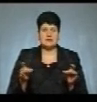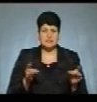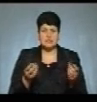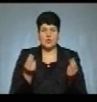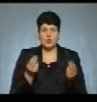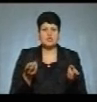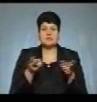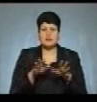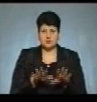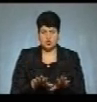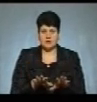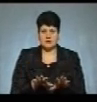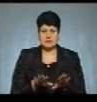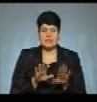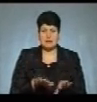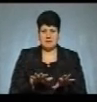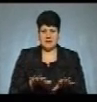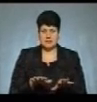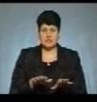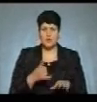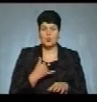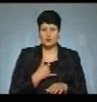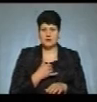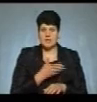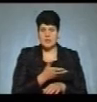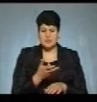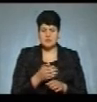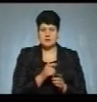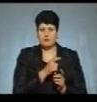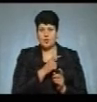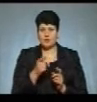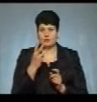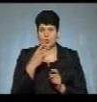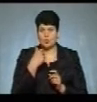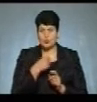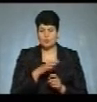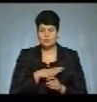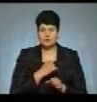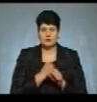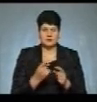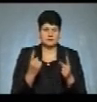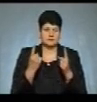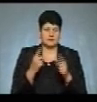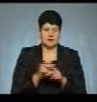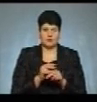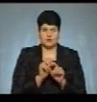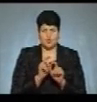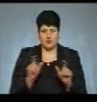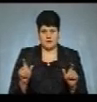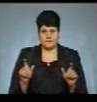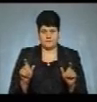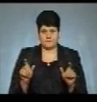залишаються на місці, у нас протягом 3 років було зроблений потужний ремонт школи.